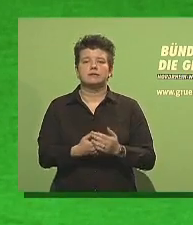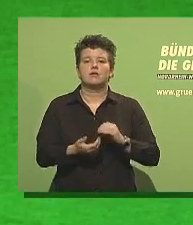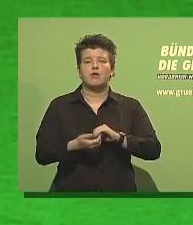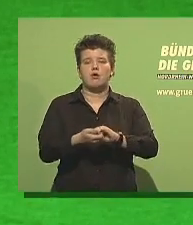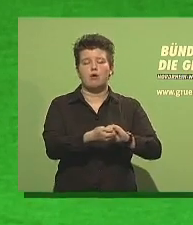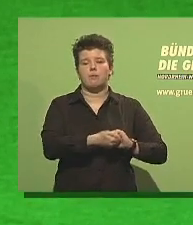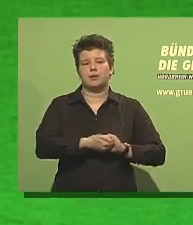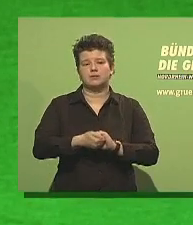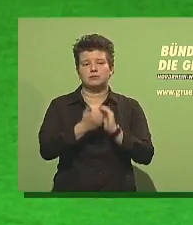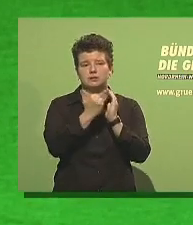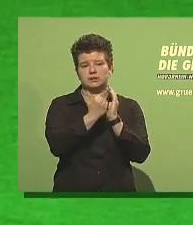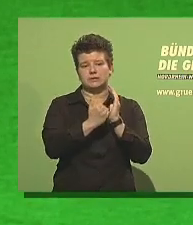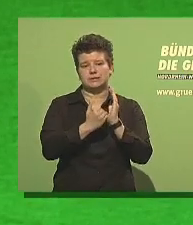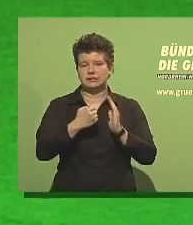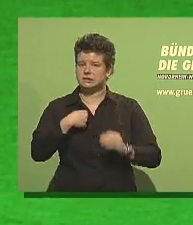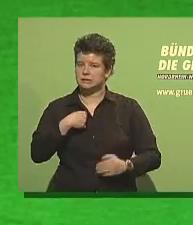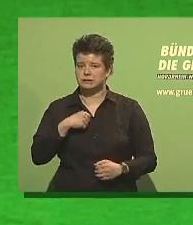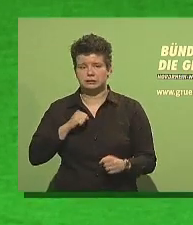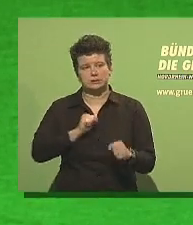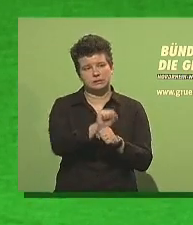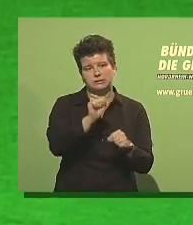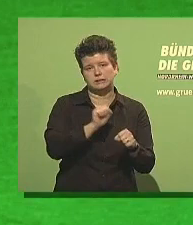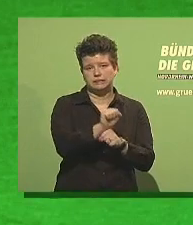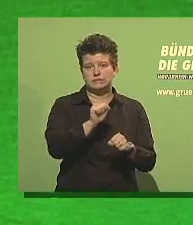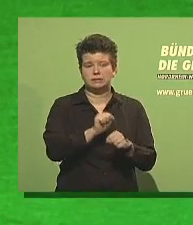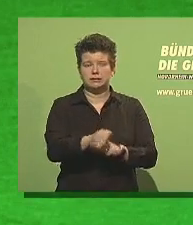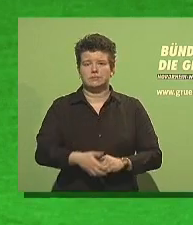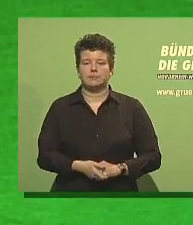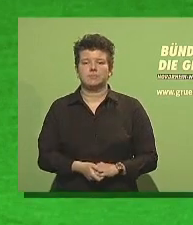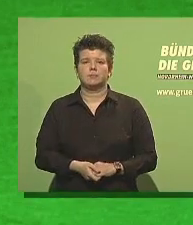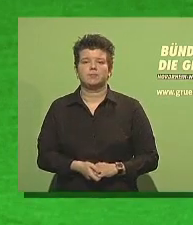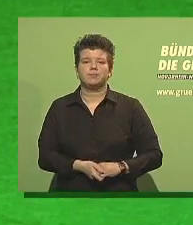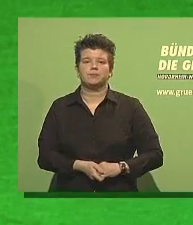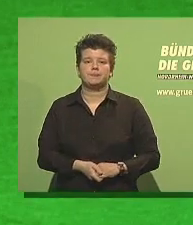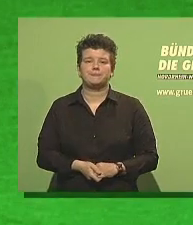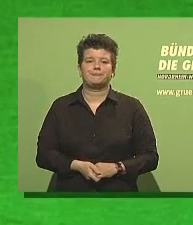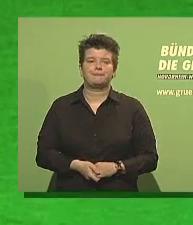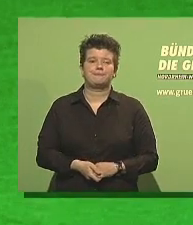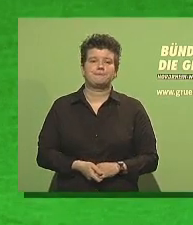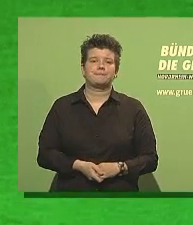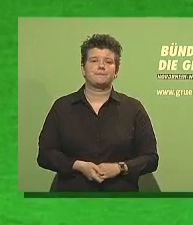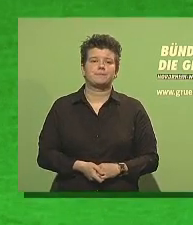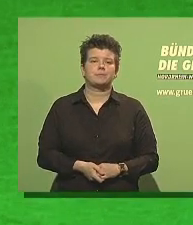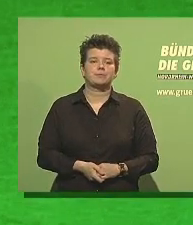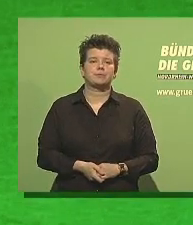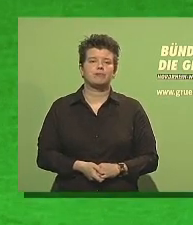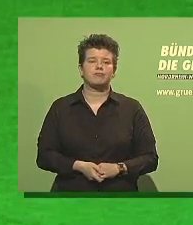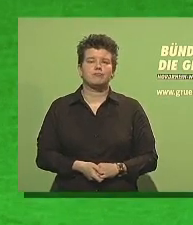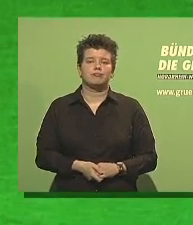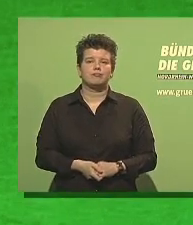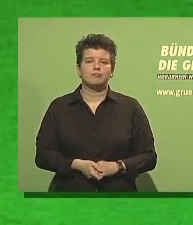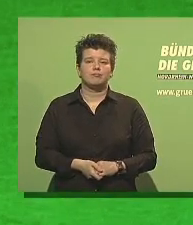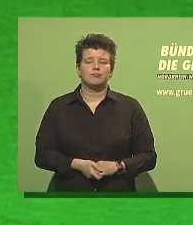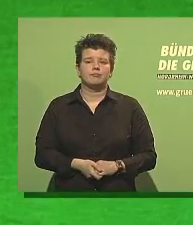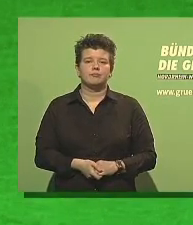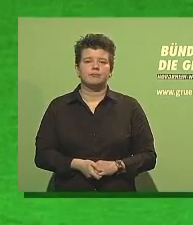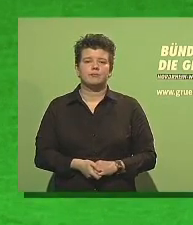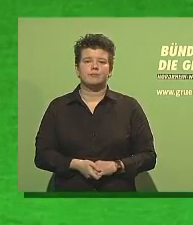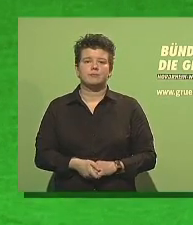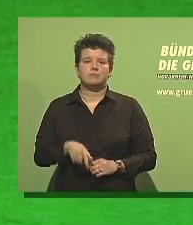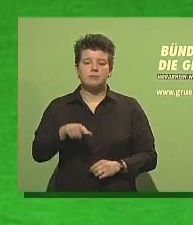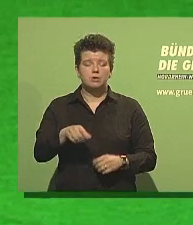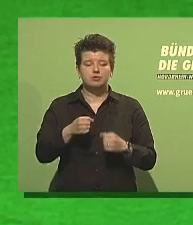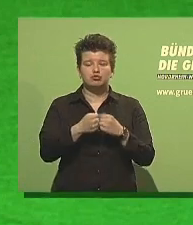Es ist verrückt, dass der Bund höchstens in außergewöhnlichen Notsituationen oder bei Naturkatastrophen den Ländern bei der